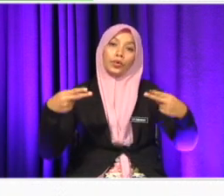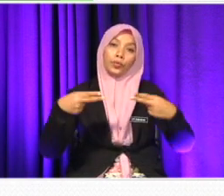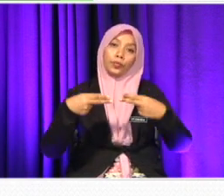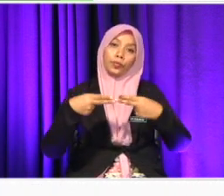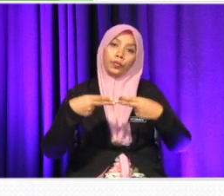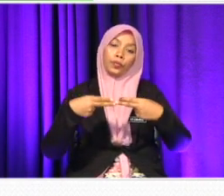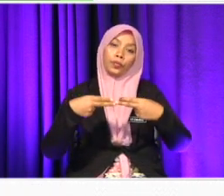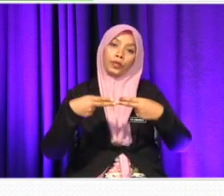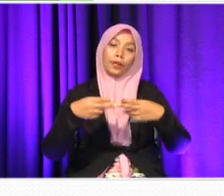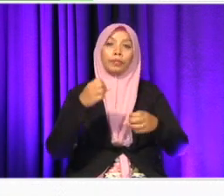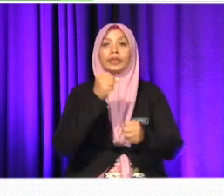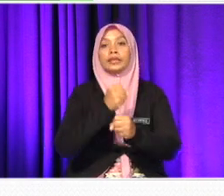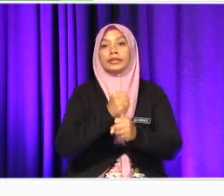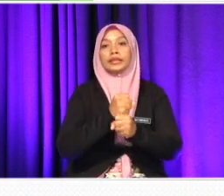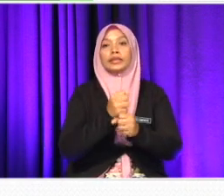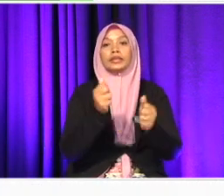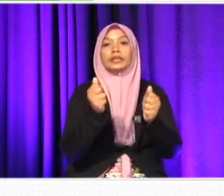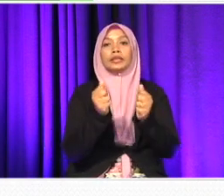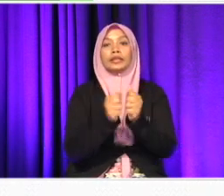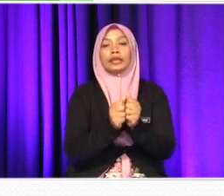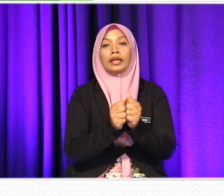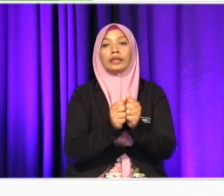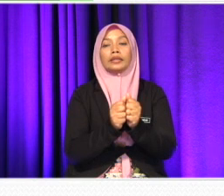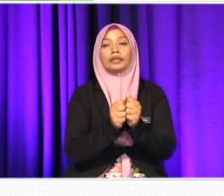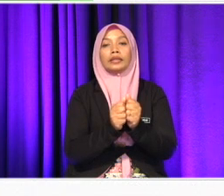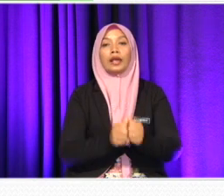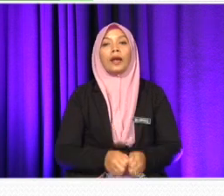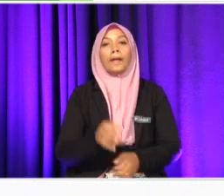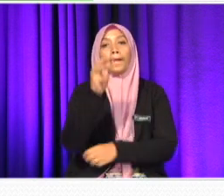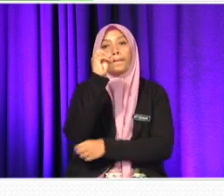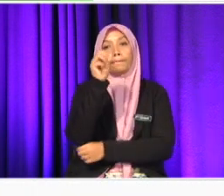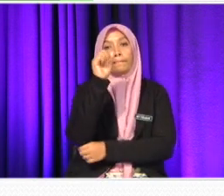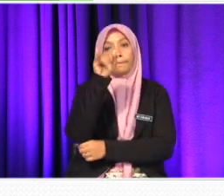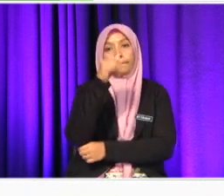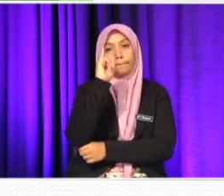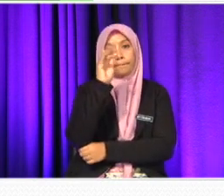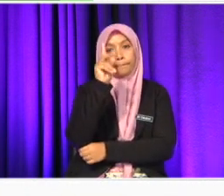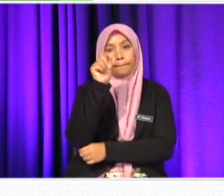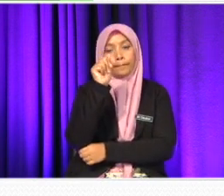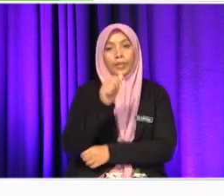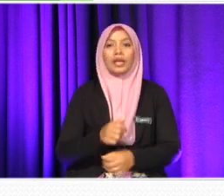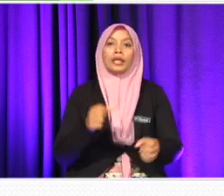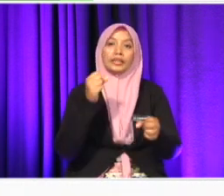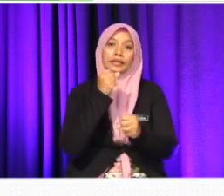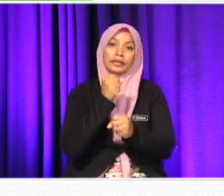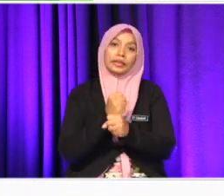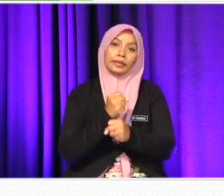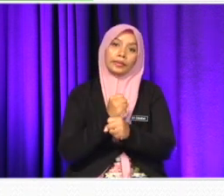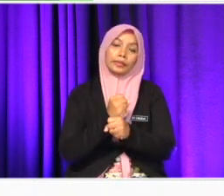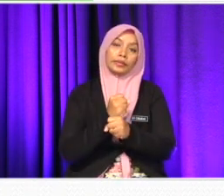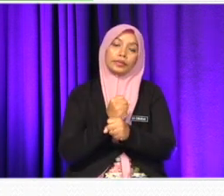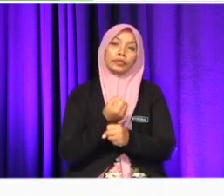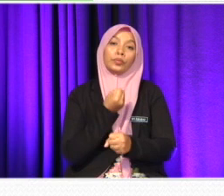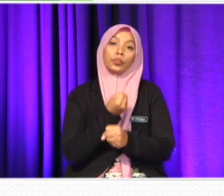majikan nah kebiasaannya eee fungsi ayat ini di dilakukan oleh jabatan sumber manusia